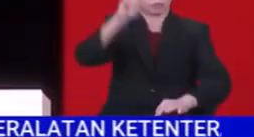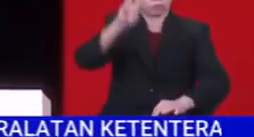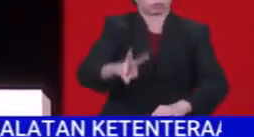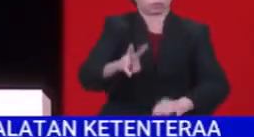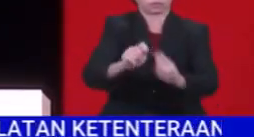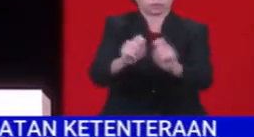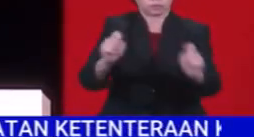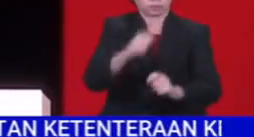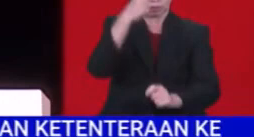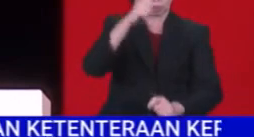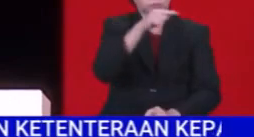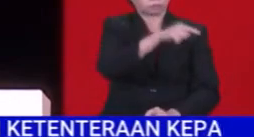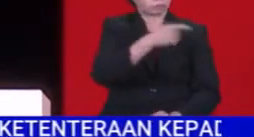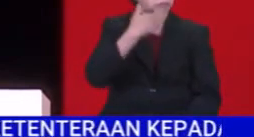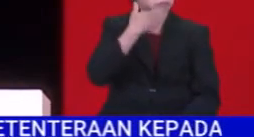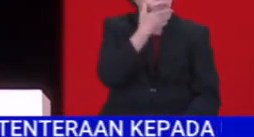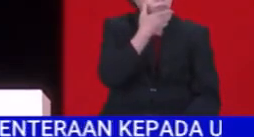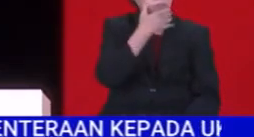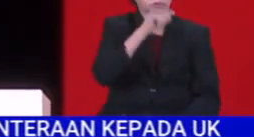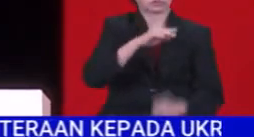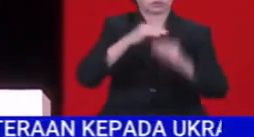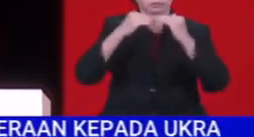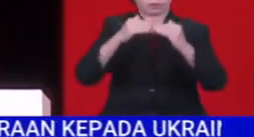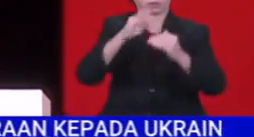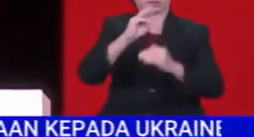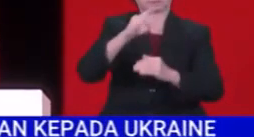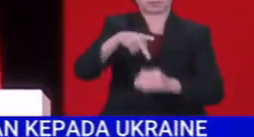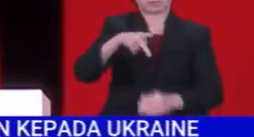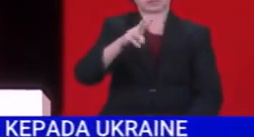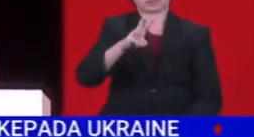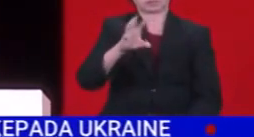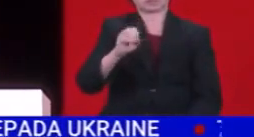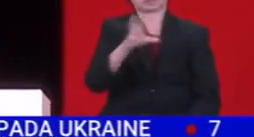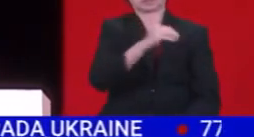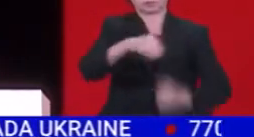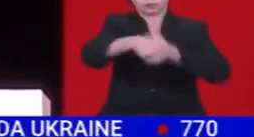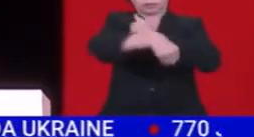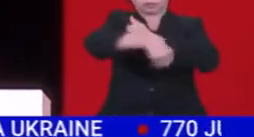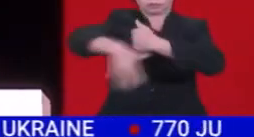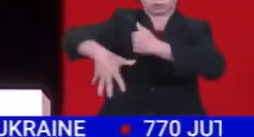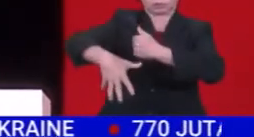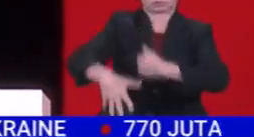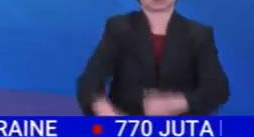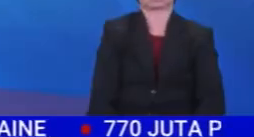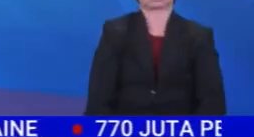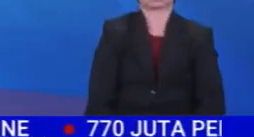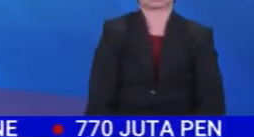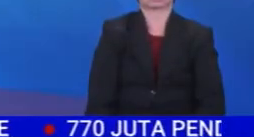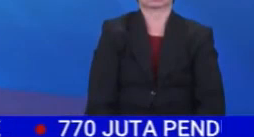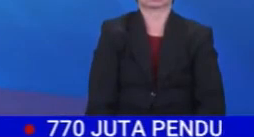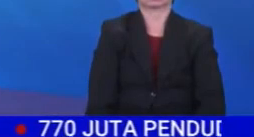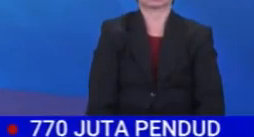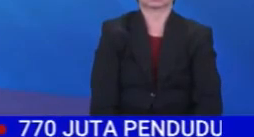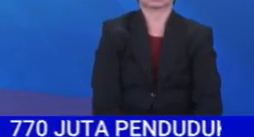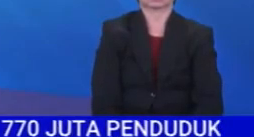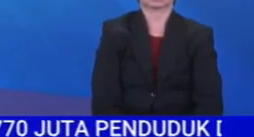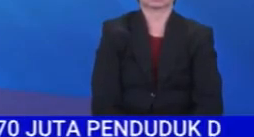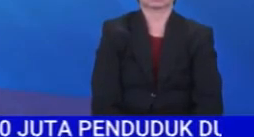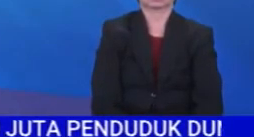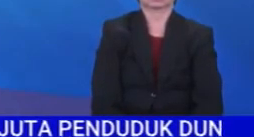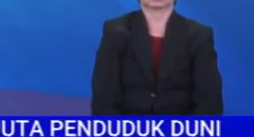tempat bagi mereka di peringkat mp3blue diperingkat cawangan dan anting-anting di